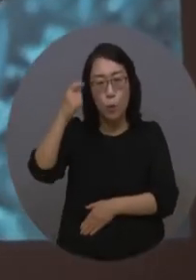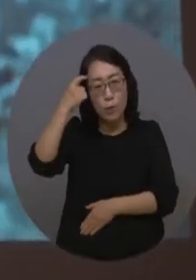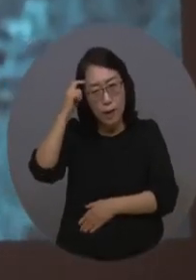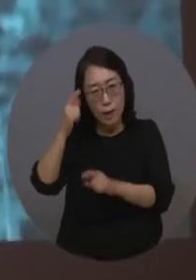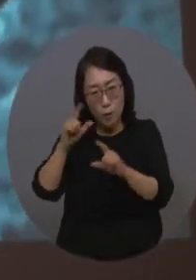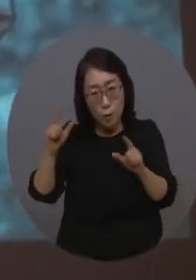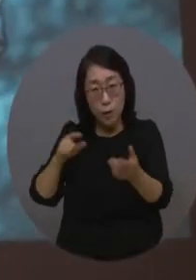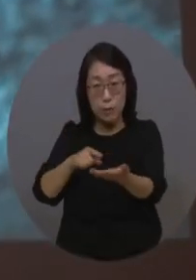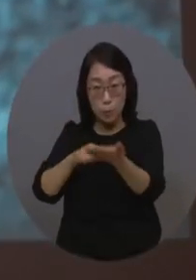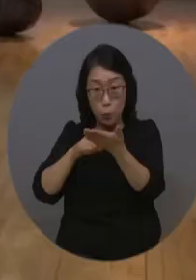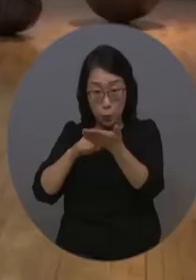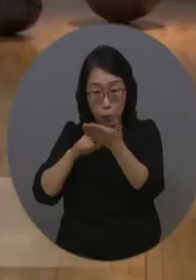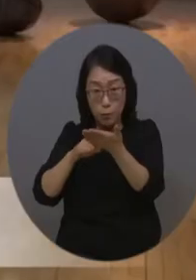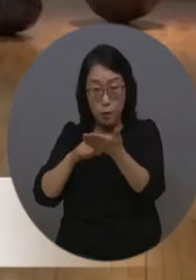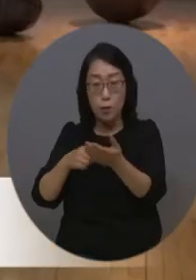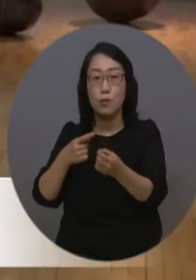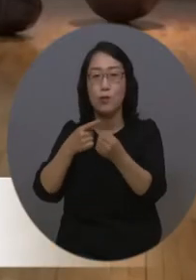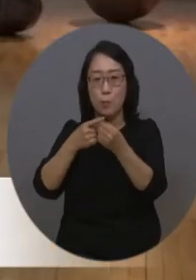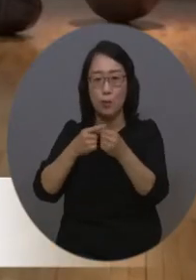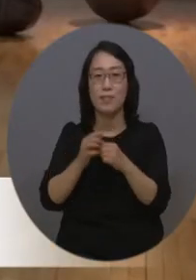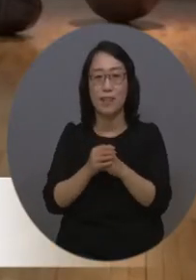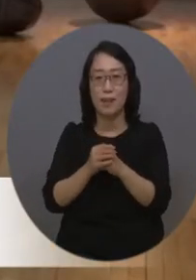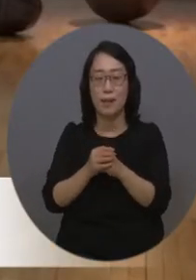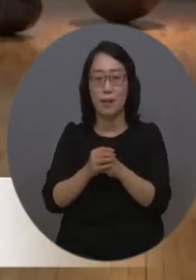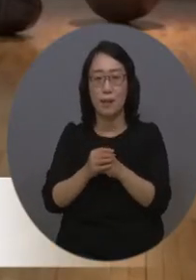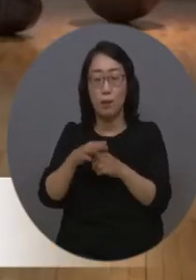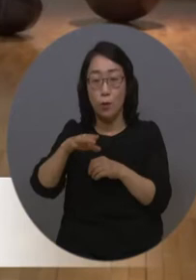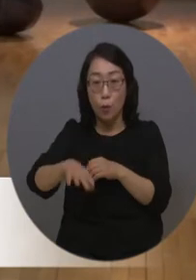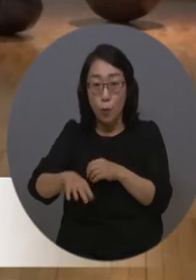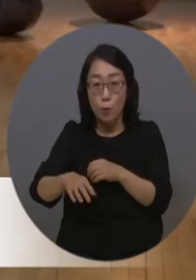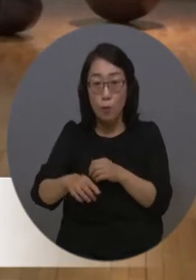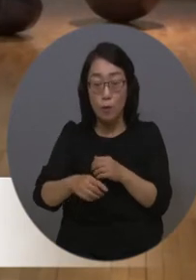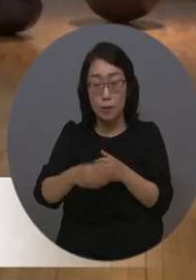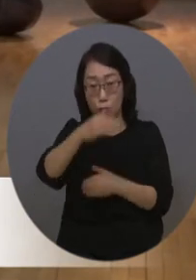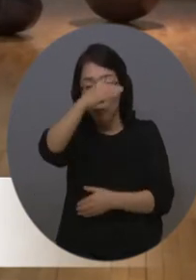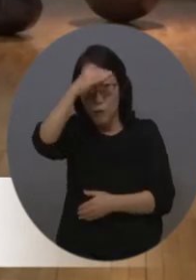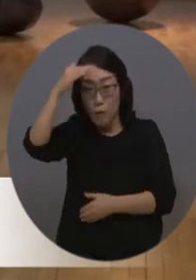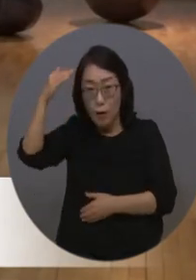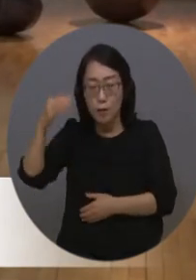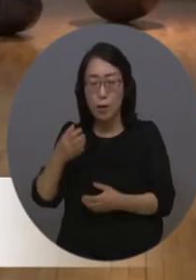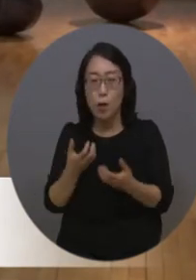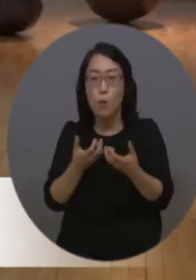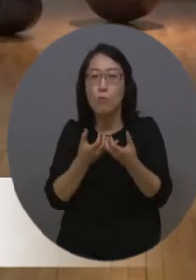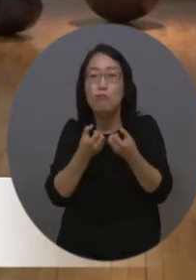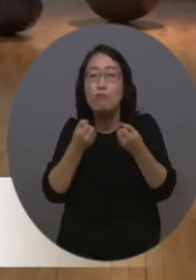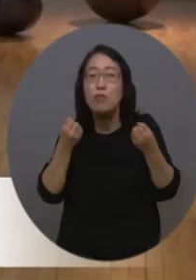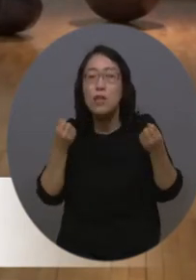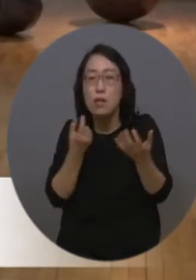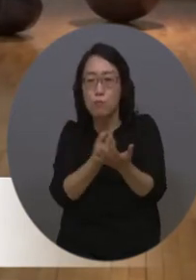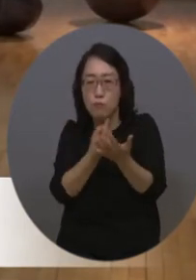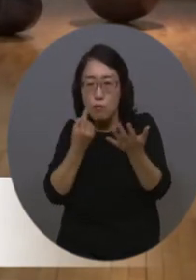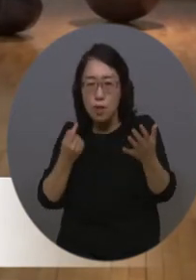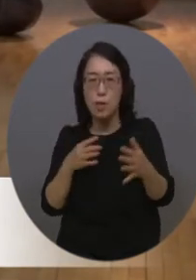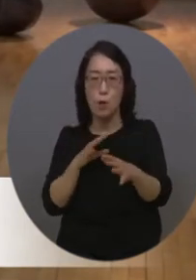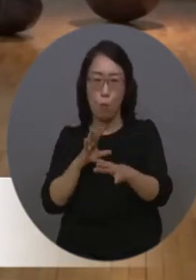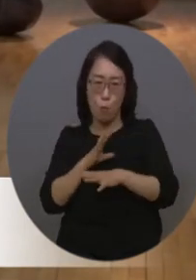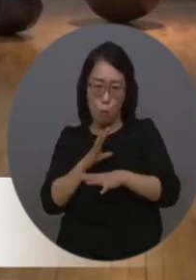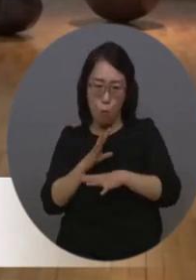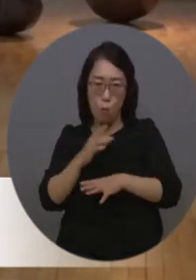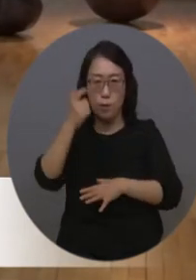번째 개인전입니다. 이번 전시인 세퍼레이션 피어는 분리 공포라는 것을 주제로 작업을